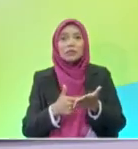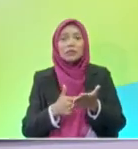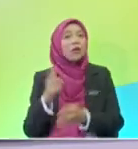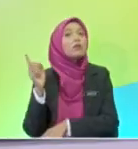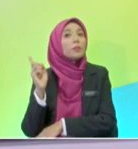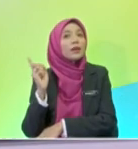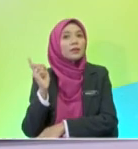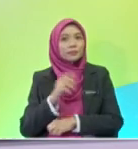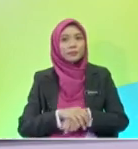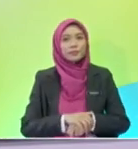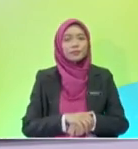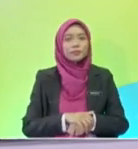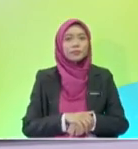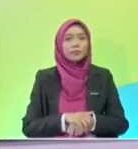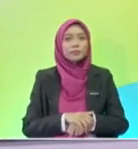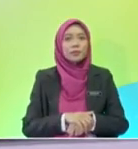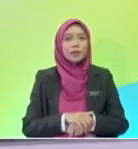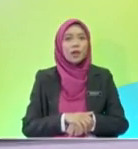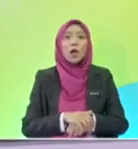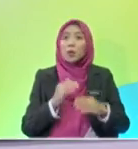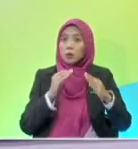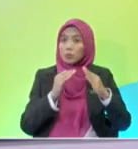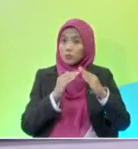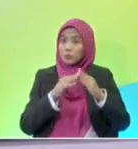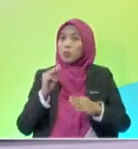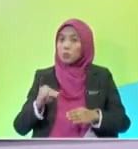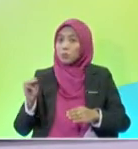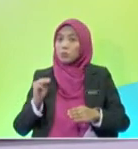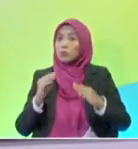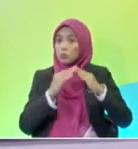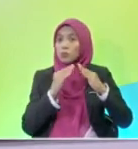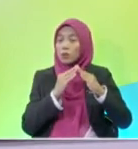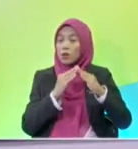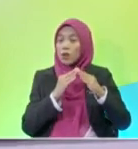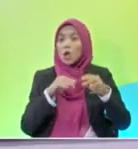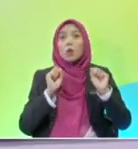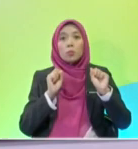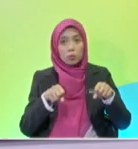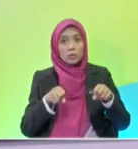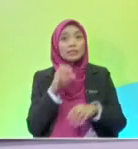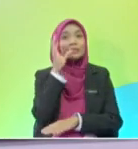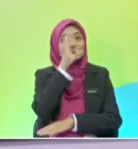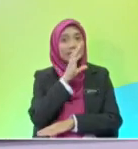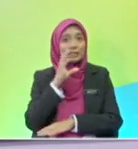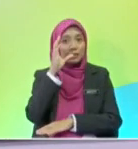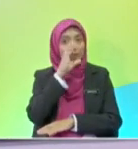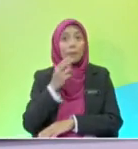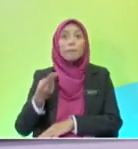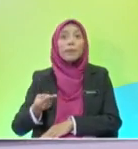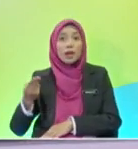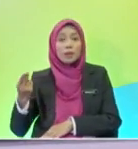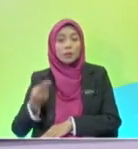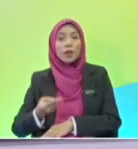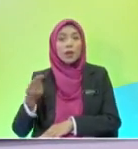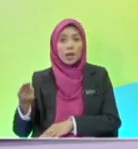murid-murid di rumah di mana-mana saja berada murid-murid Boleh dapatkan bahan-bahan yang telah saya